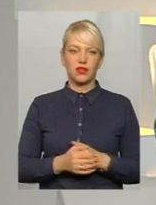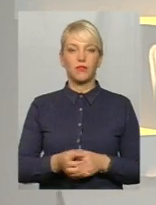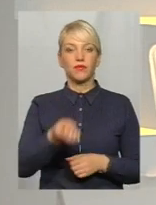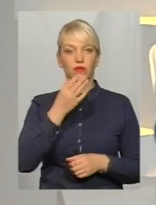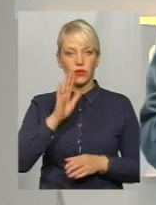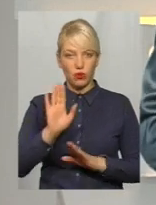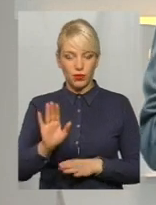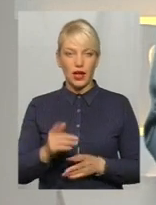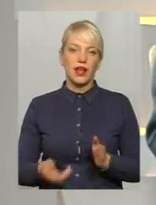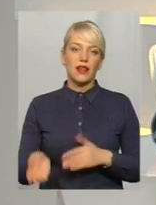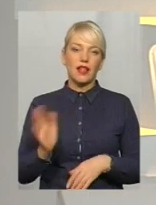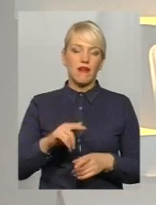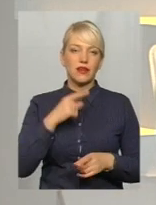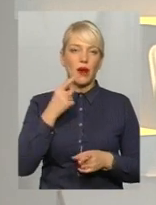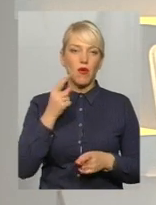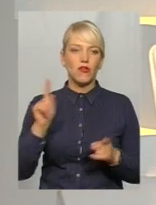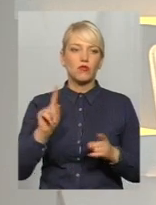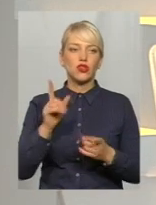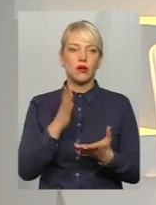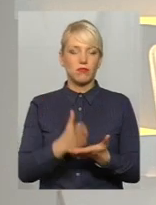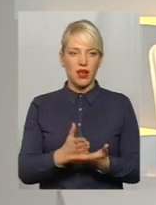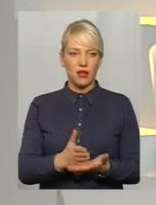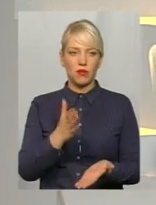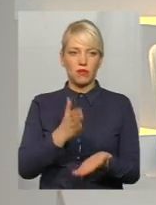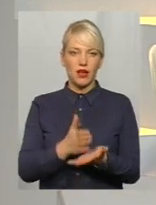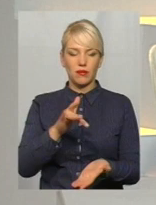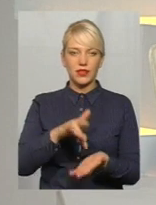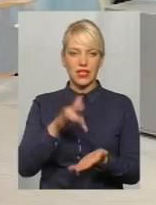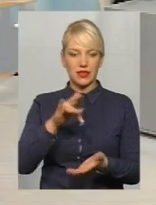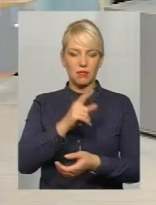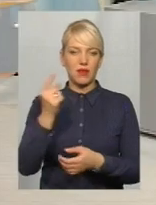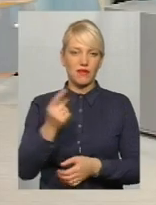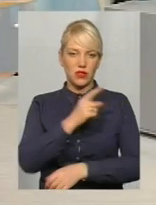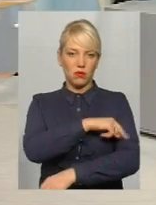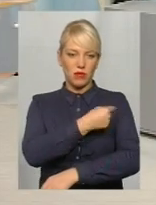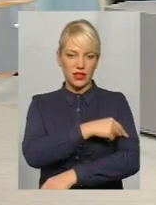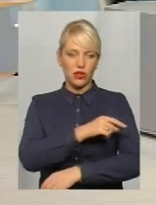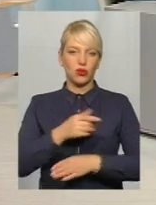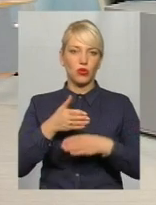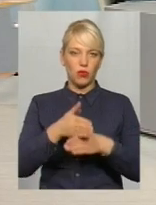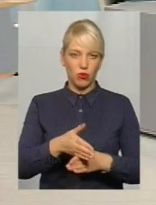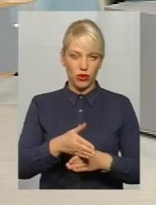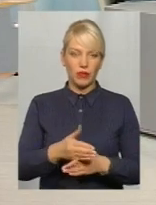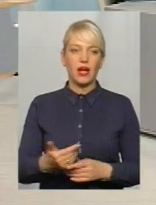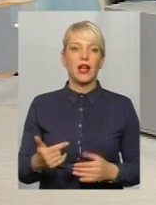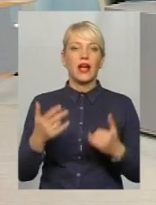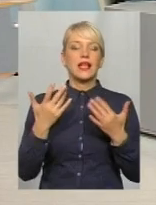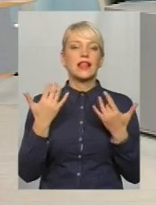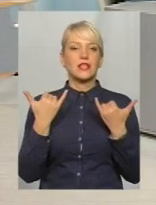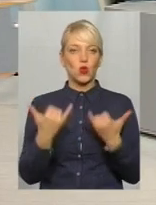поговоримо про те, все-таки, що вже маємо. Маємо центри первинної медико-санітарної допомоги, так? На